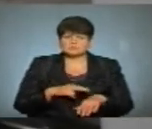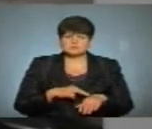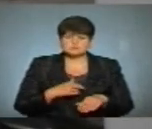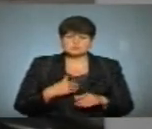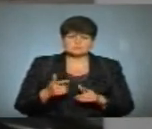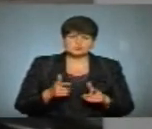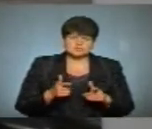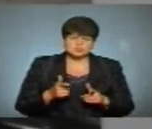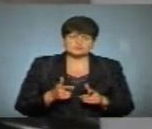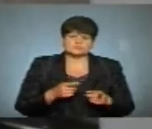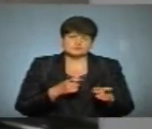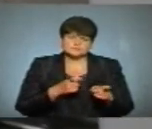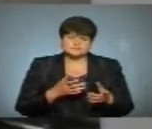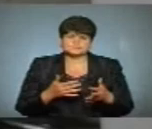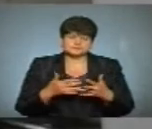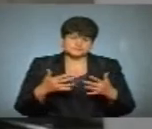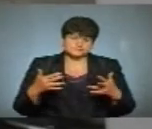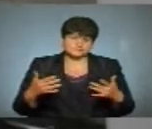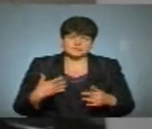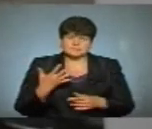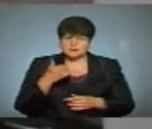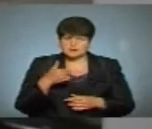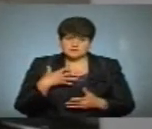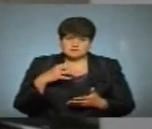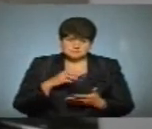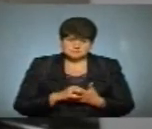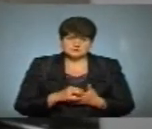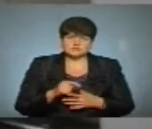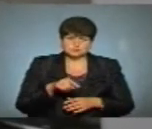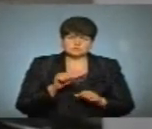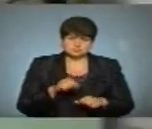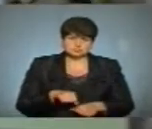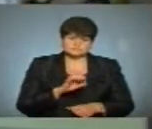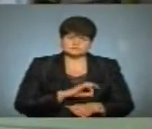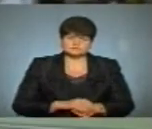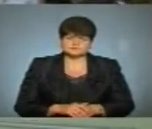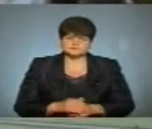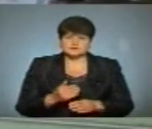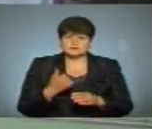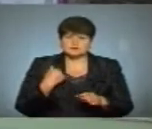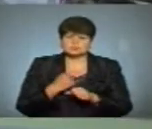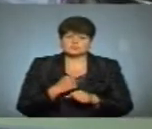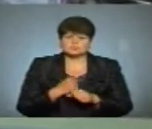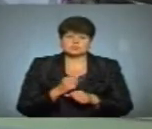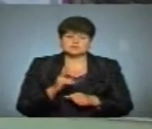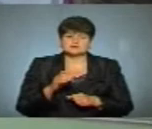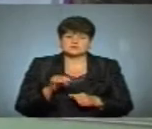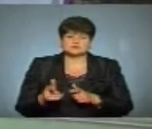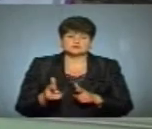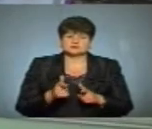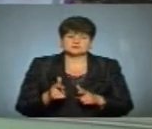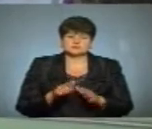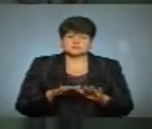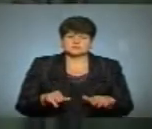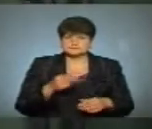підготовкою, там тактичною, вогневою, то, що я 5 років займалася, я її тут можу примінити. Перед роботою Катерина готує дітям